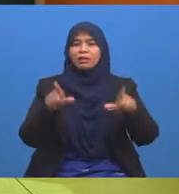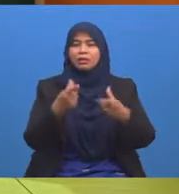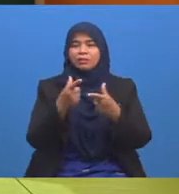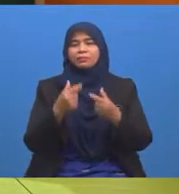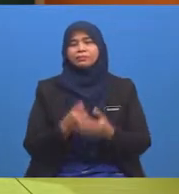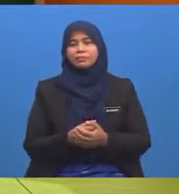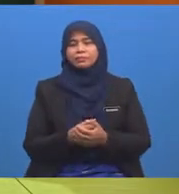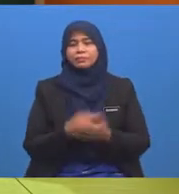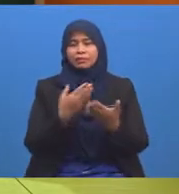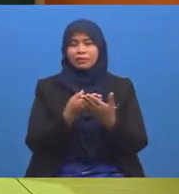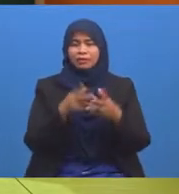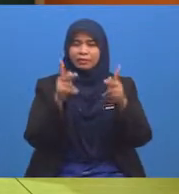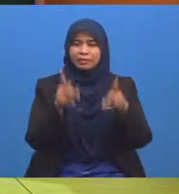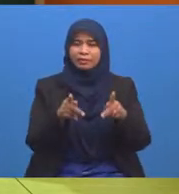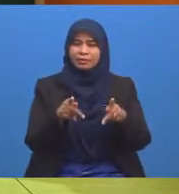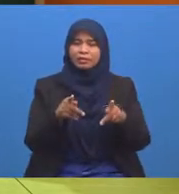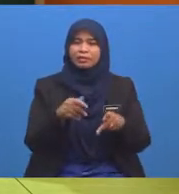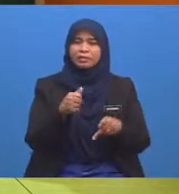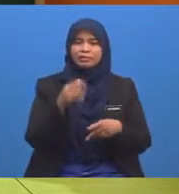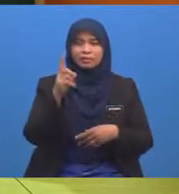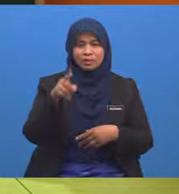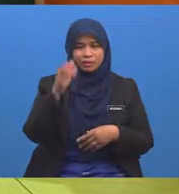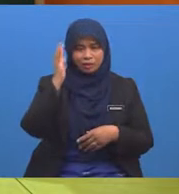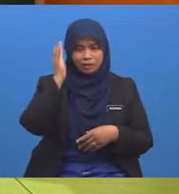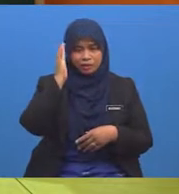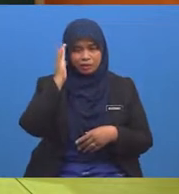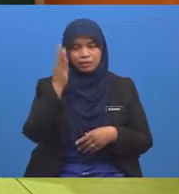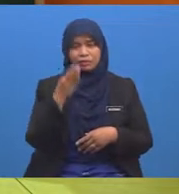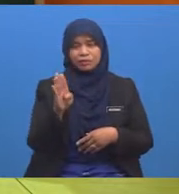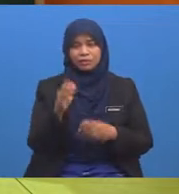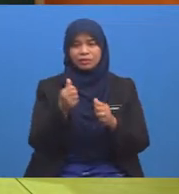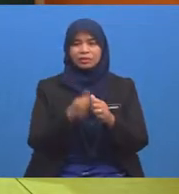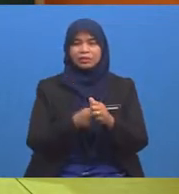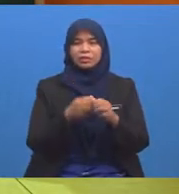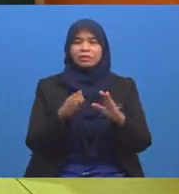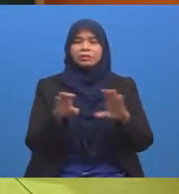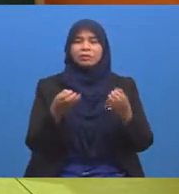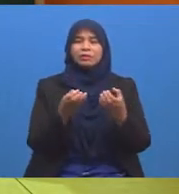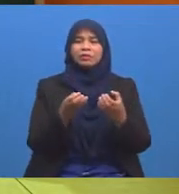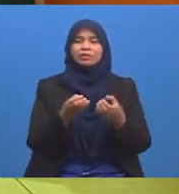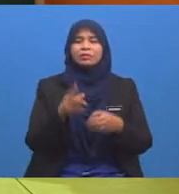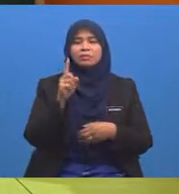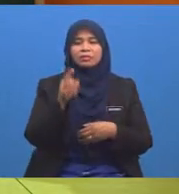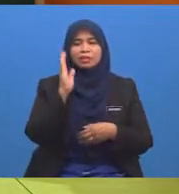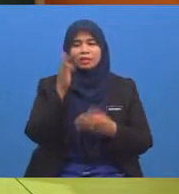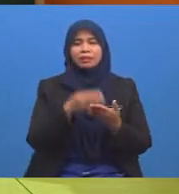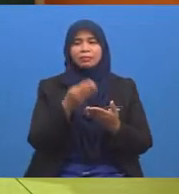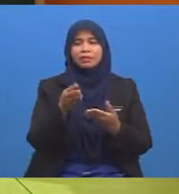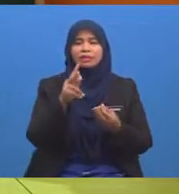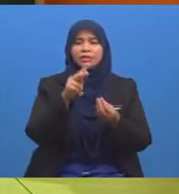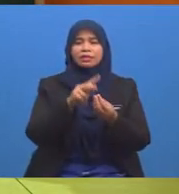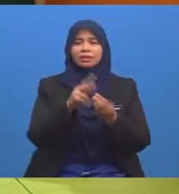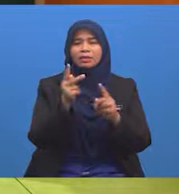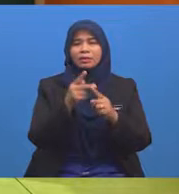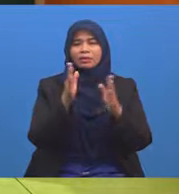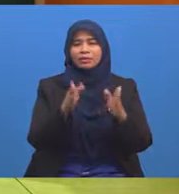Baik pelajar-pelajar, anda semestinya tahu bahawa setiap perbuatan pasti akan memberikan kesan kepada yang lain,